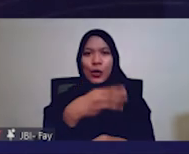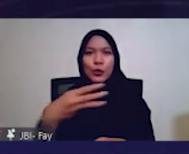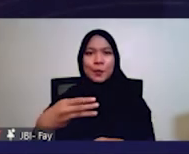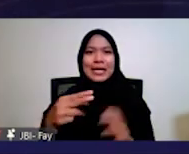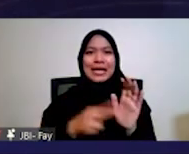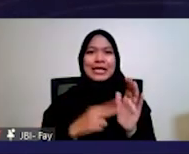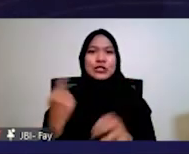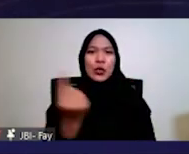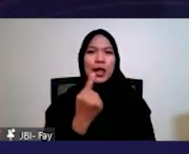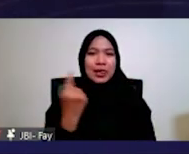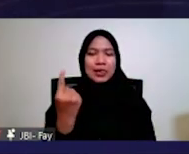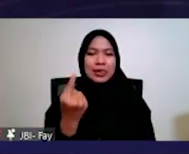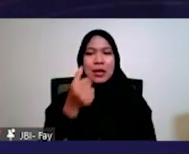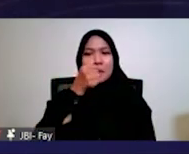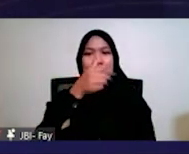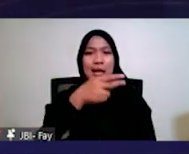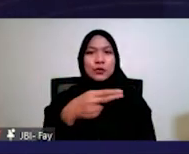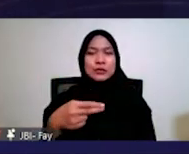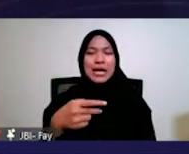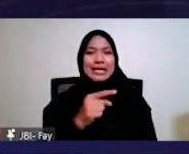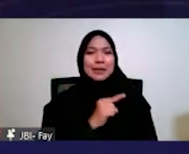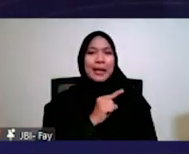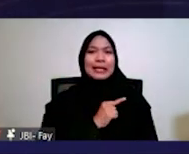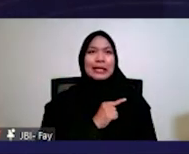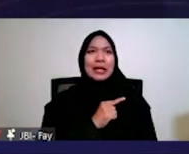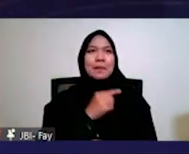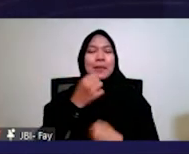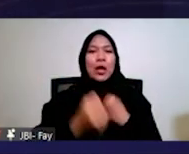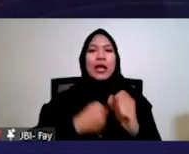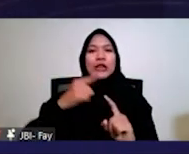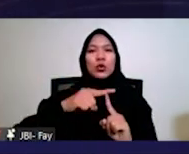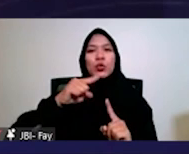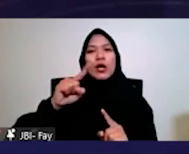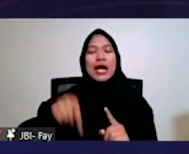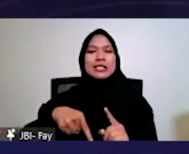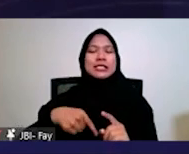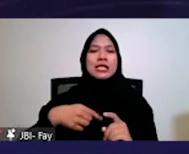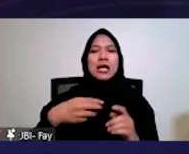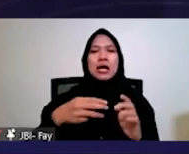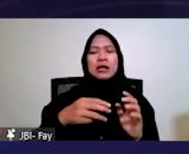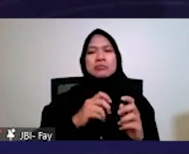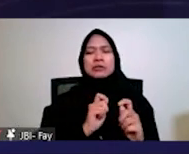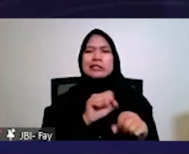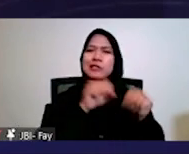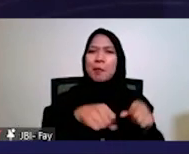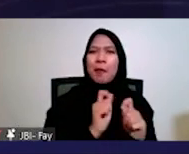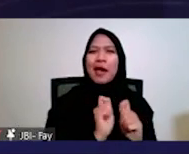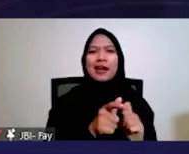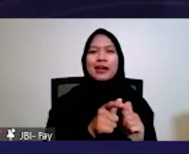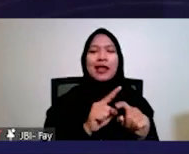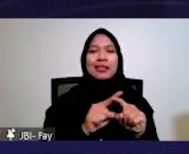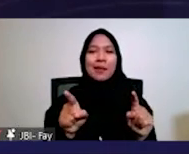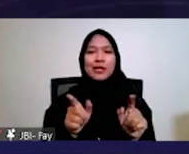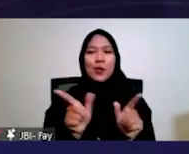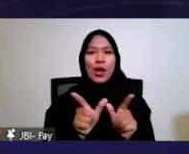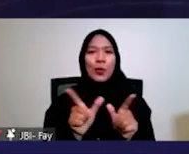nasional bangsa Indonesia memang independen dalam melakukan tugas-tugas moneter Makrus SMA bayaran tapi meskipun